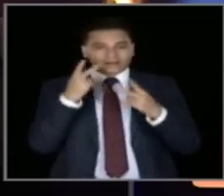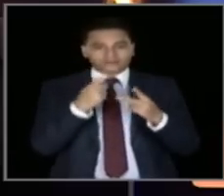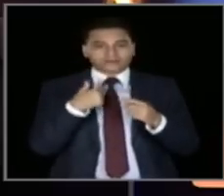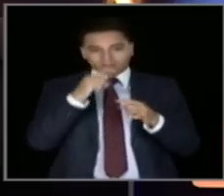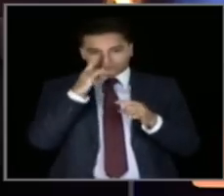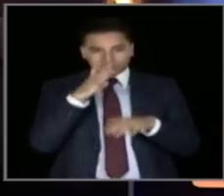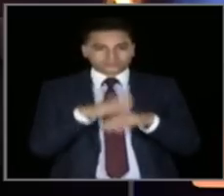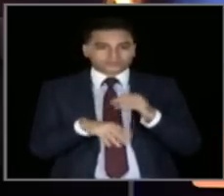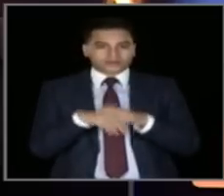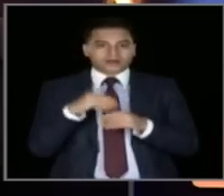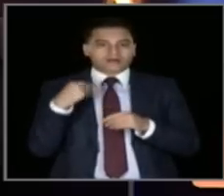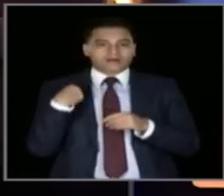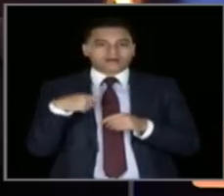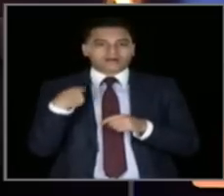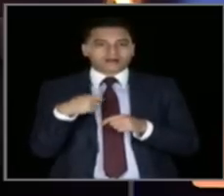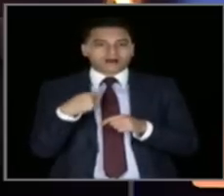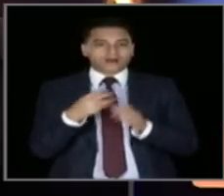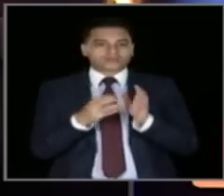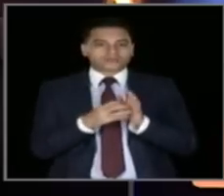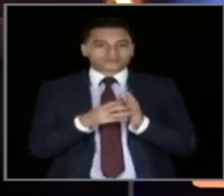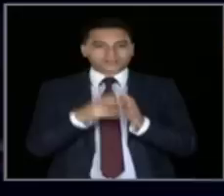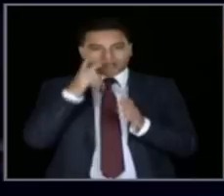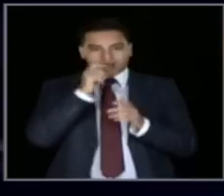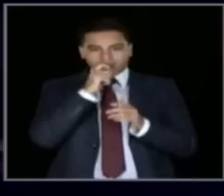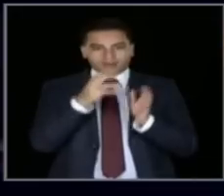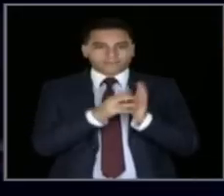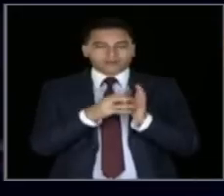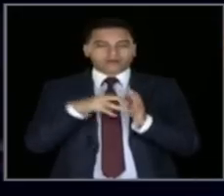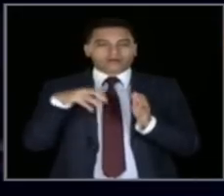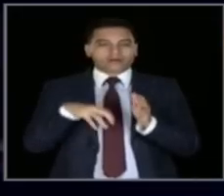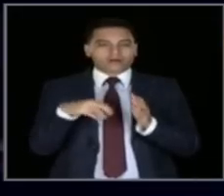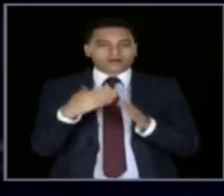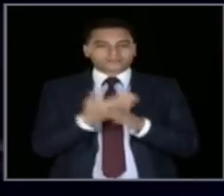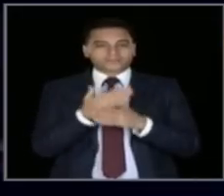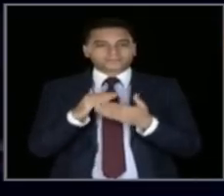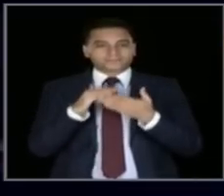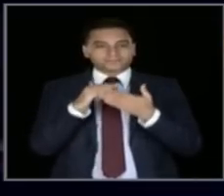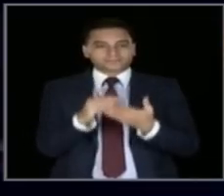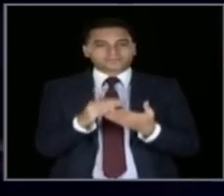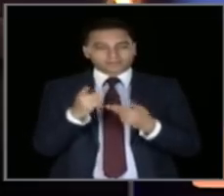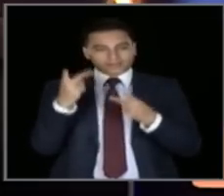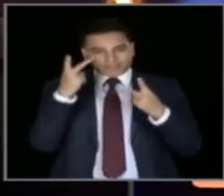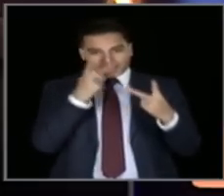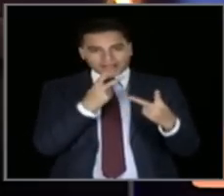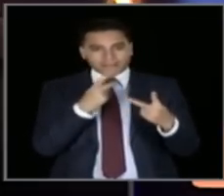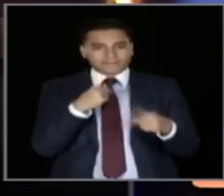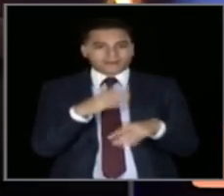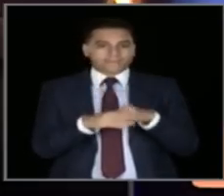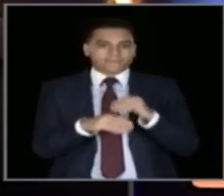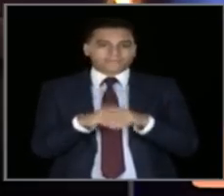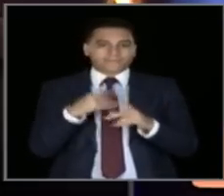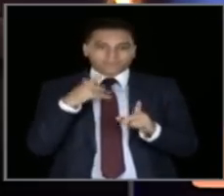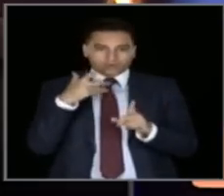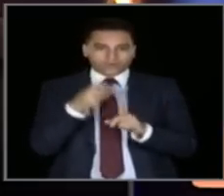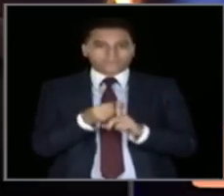ان شاء الله هبقى رئيسة قسم الاعلام التربوي في كلية التربية النوعية جامعة القاهرة باذن الله. عندك احلام تانية؟ بص، هو انا بحب